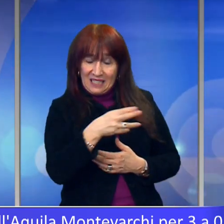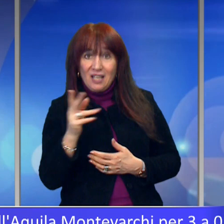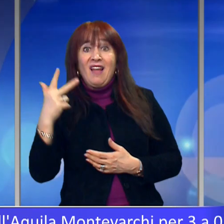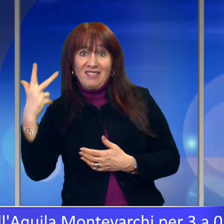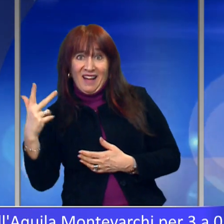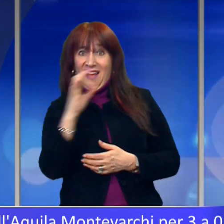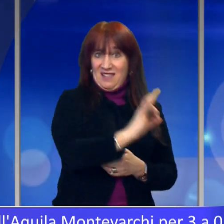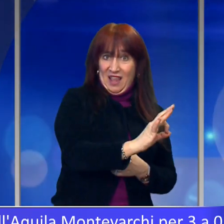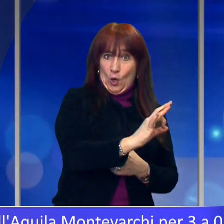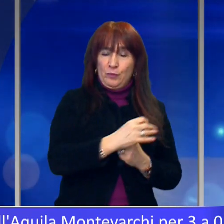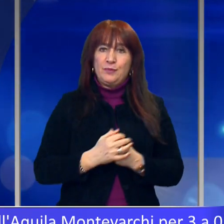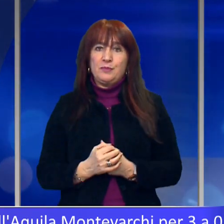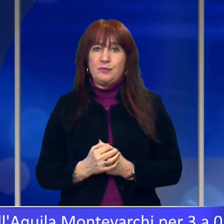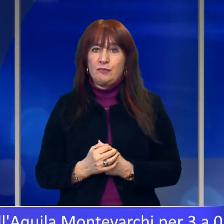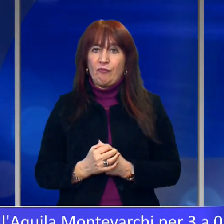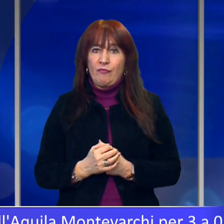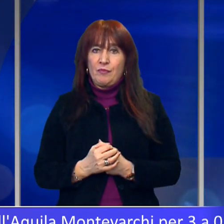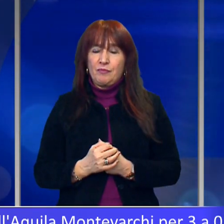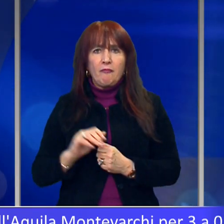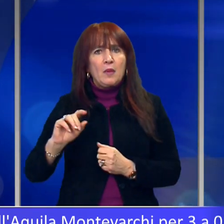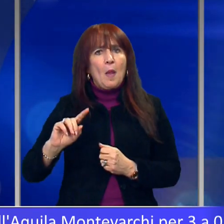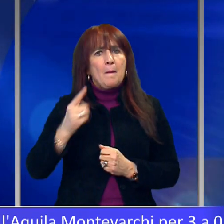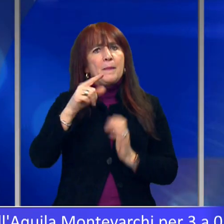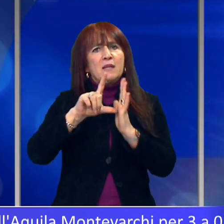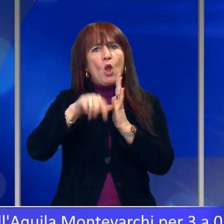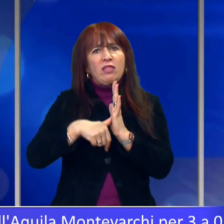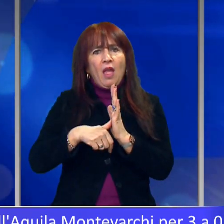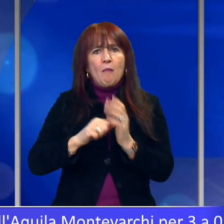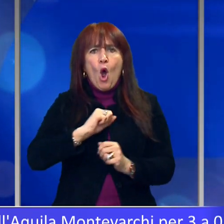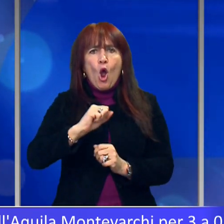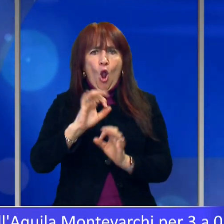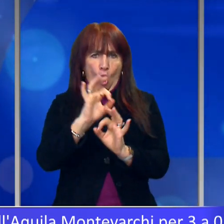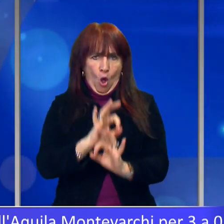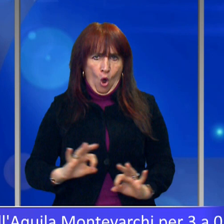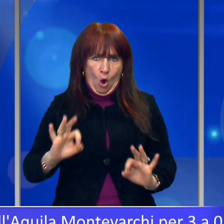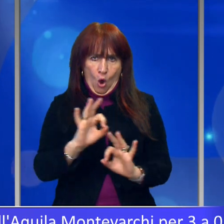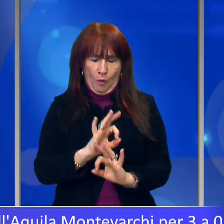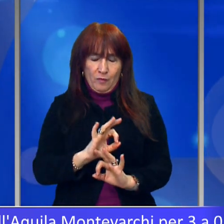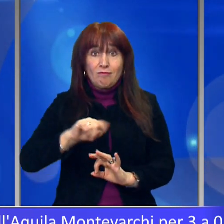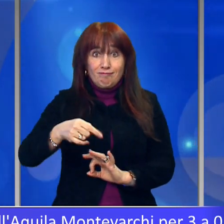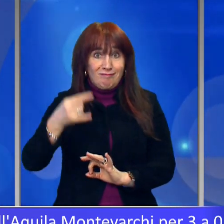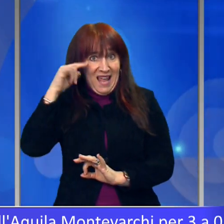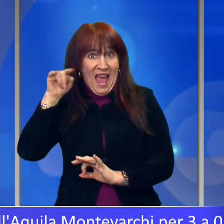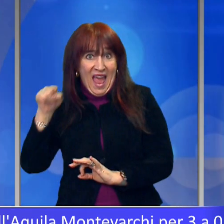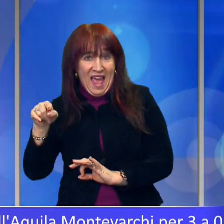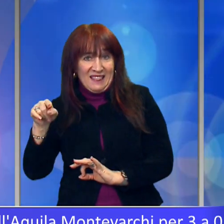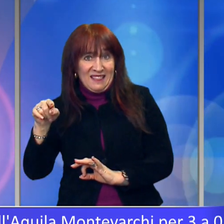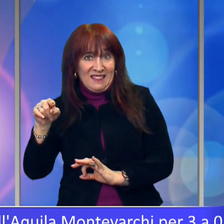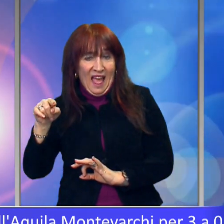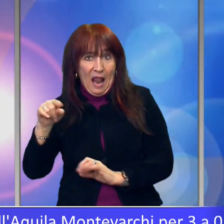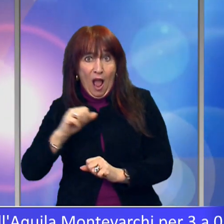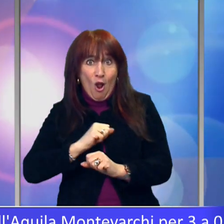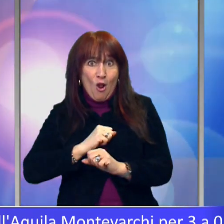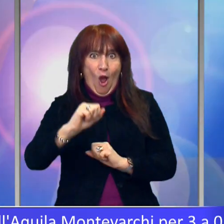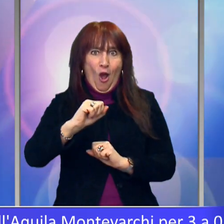0 dopo un primo tempo senza reti i biancocelesti hanno sbloccato